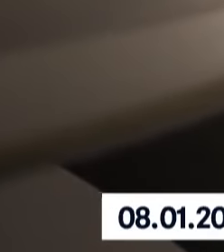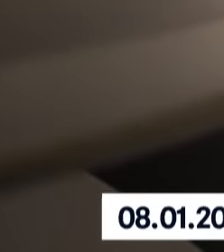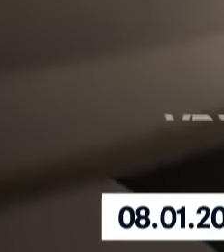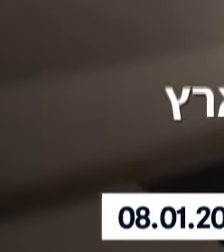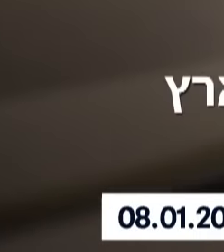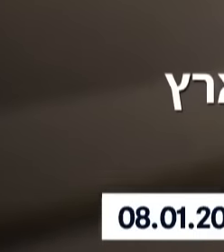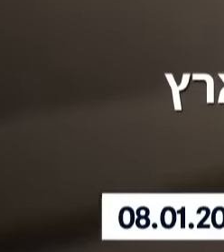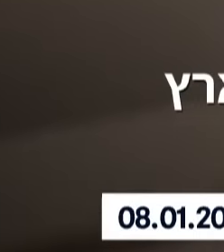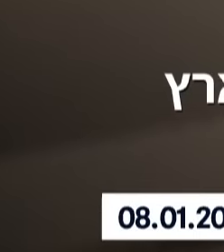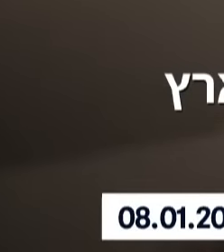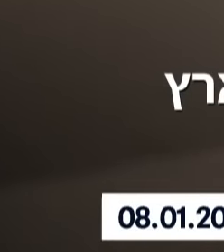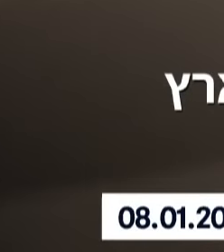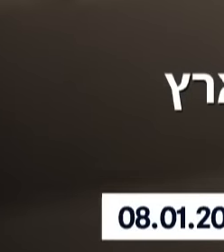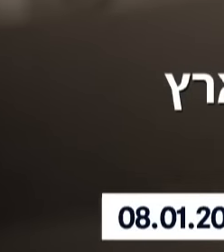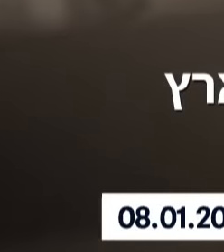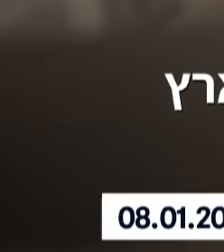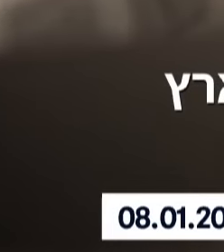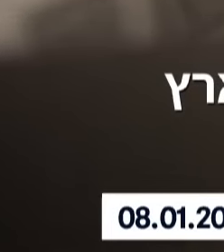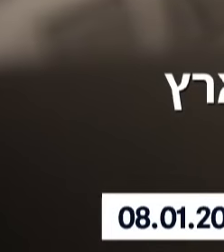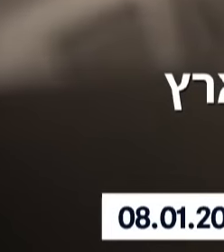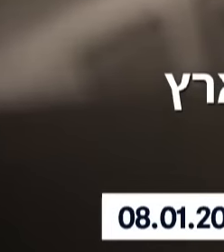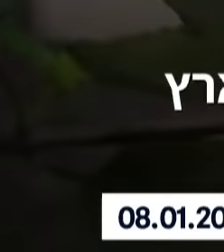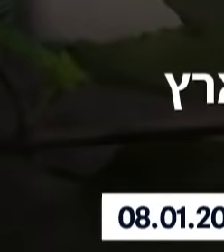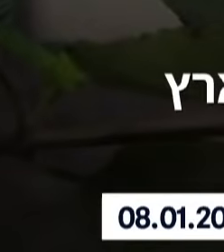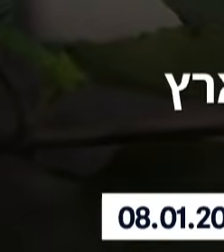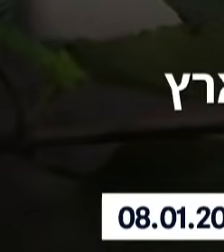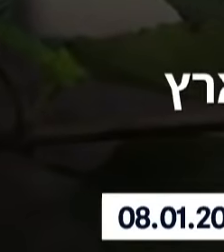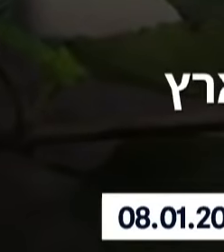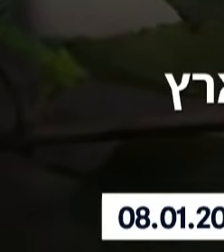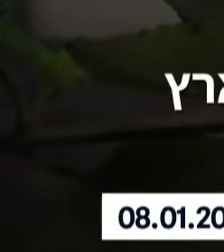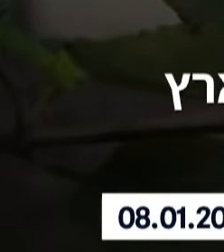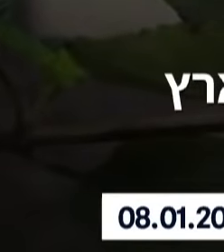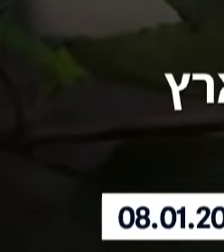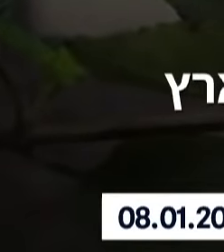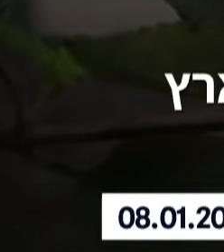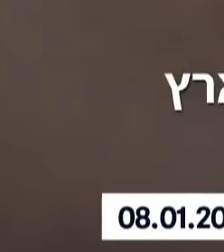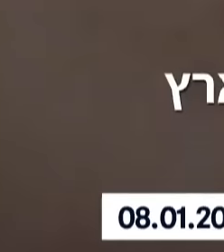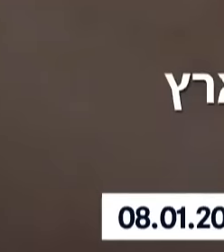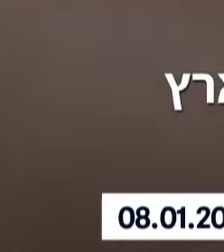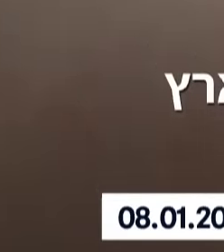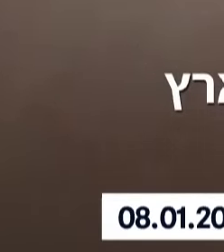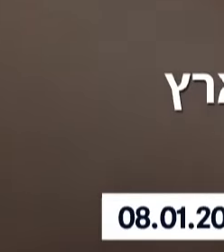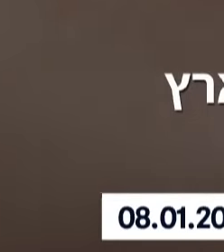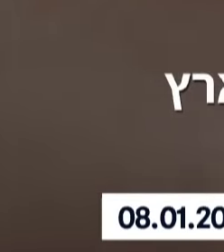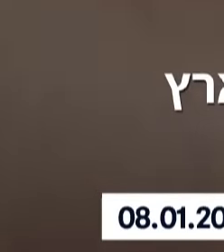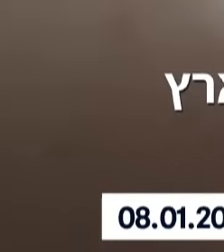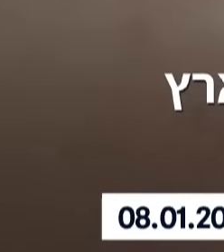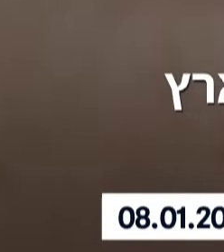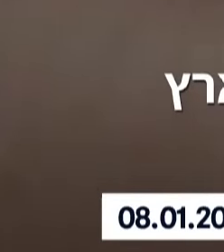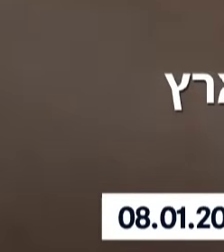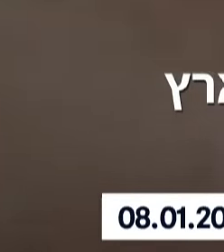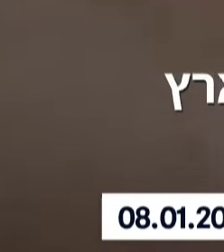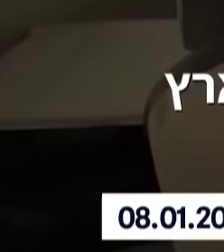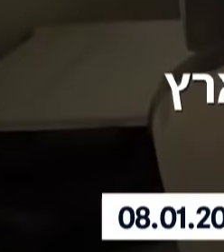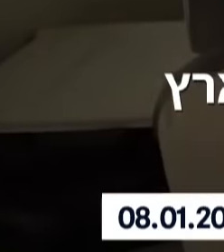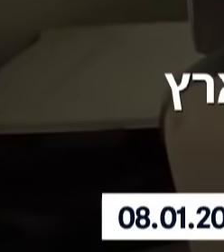חיבורת מחדר הגינקולוג. זה מישהו, כאילו הוא נס לך את הנפש. את יוצאת מהחדר, ואת אומרת לעצמך, למי אני אתלונן? מי יקשיב